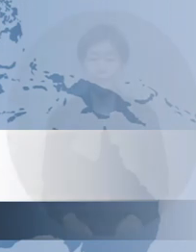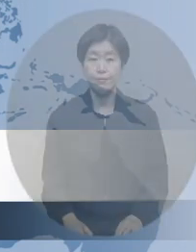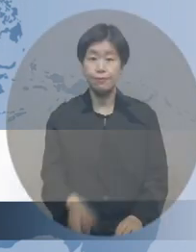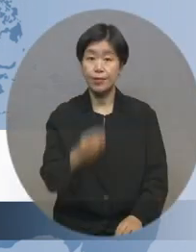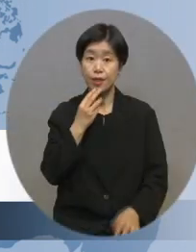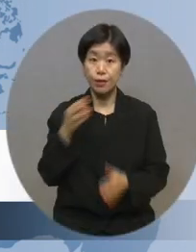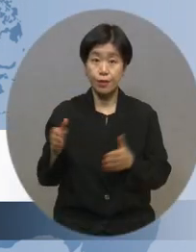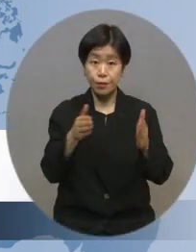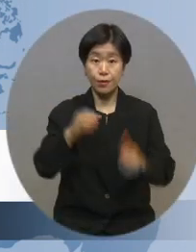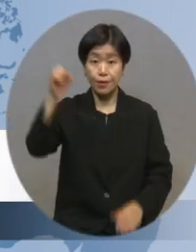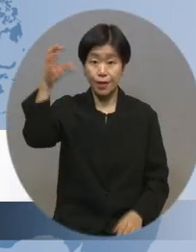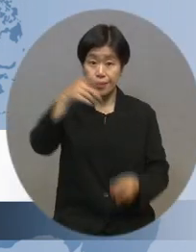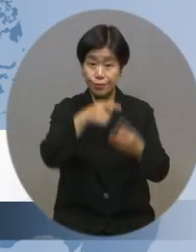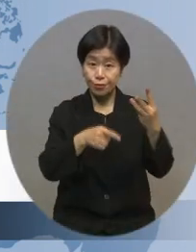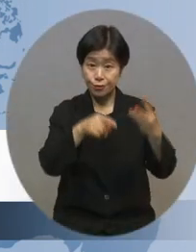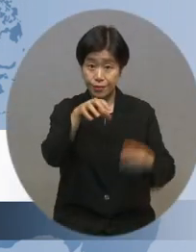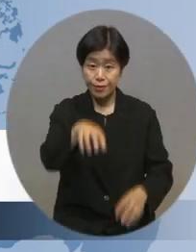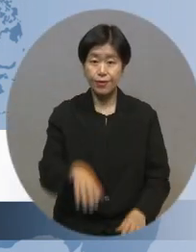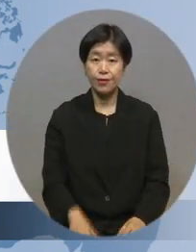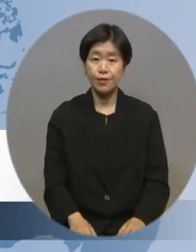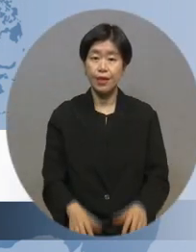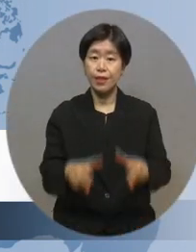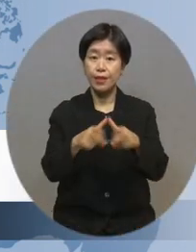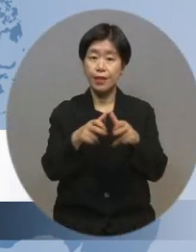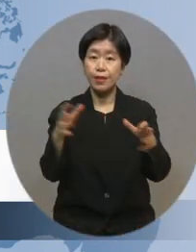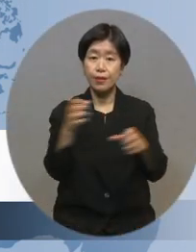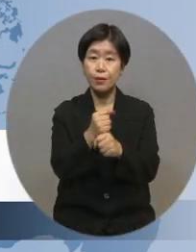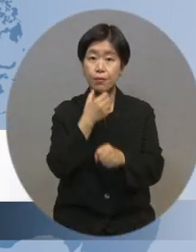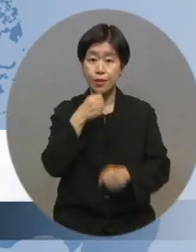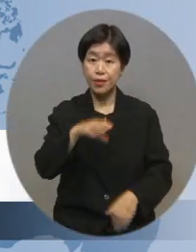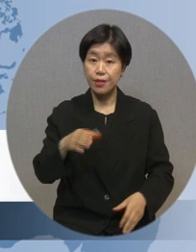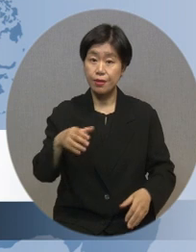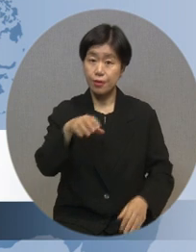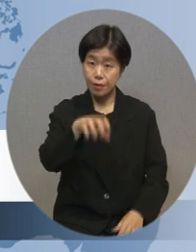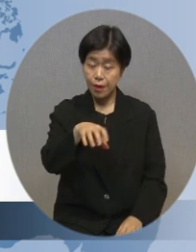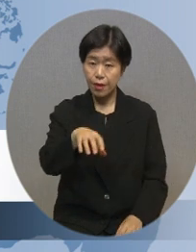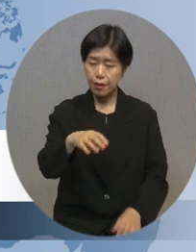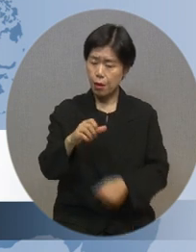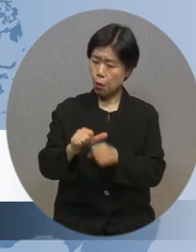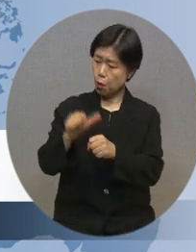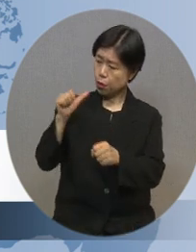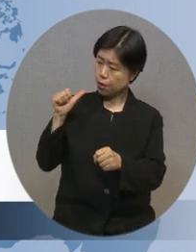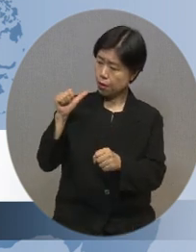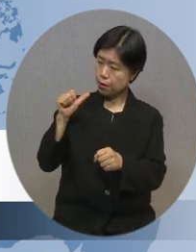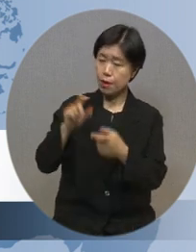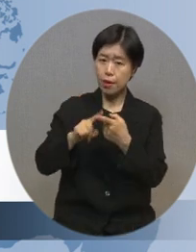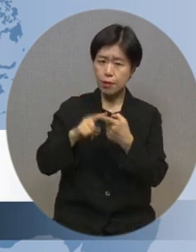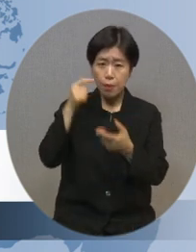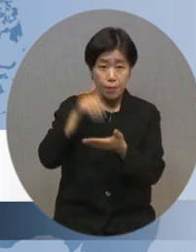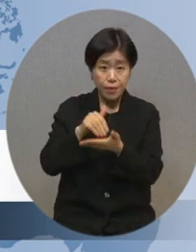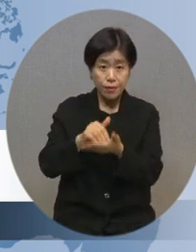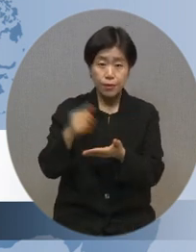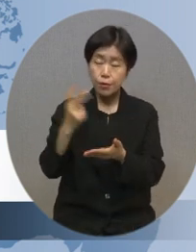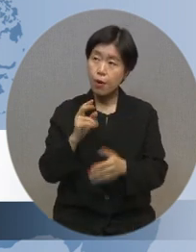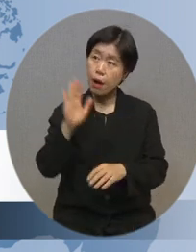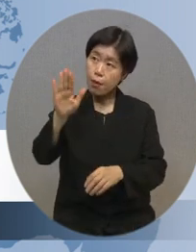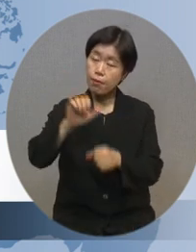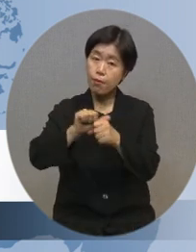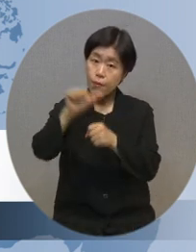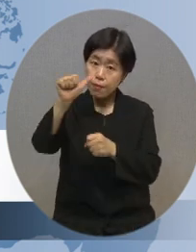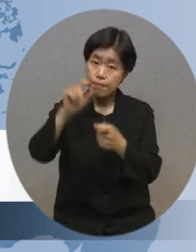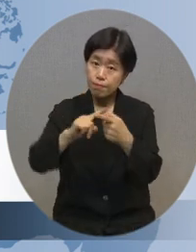경기도 양주시 장애인 종합복지관이 지난 5년의 시간을 돌아보고 앞으로 5년의 새로운